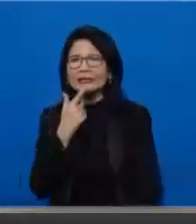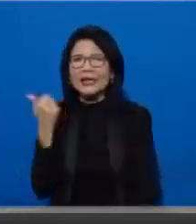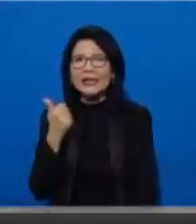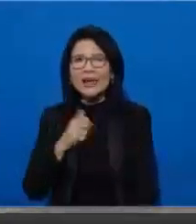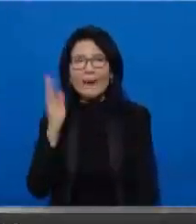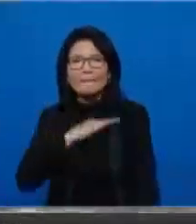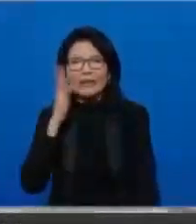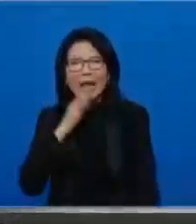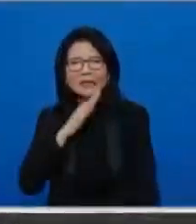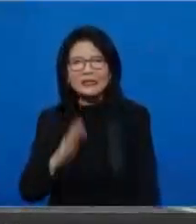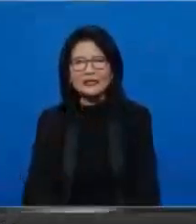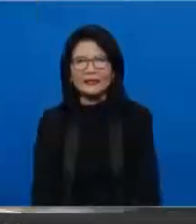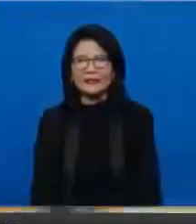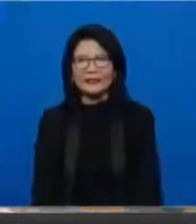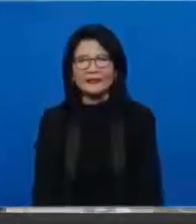pedas.